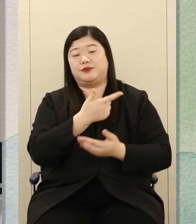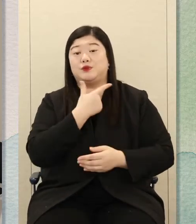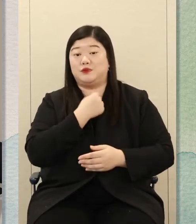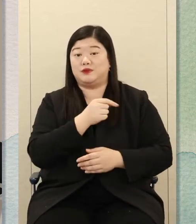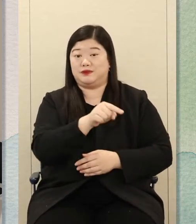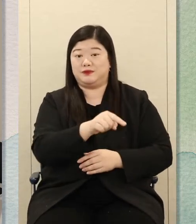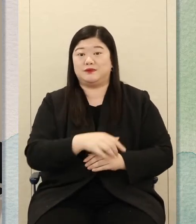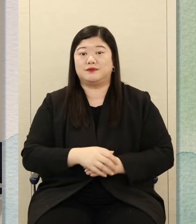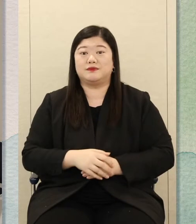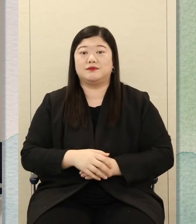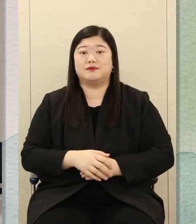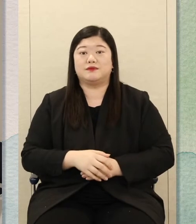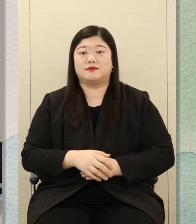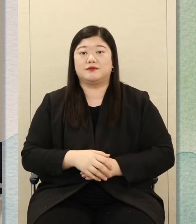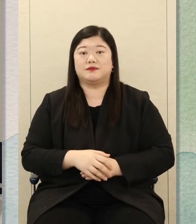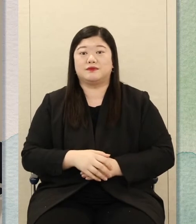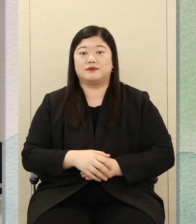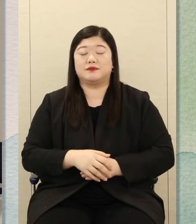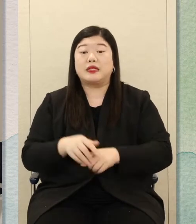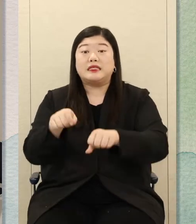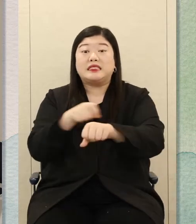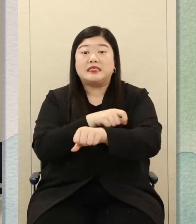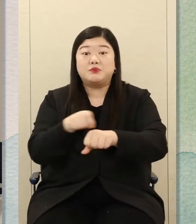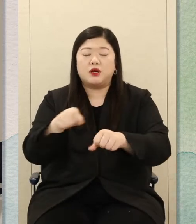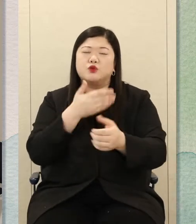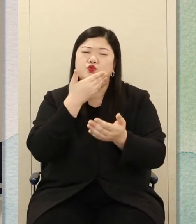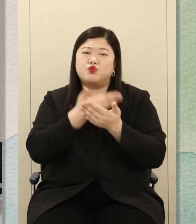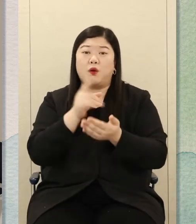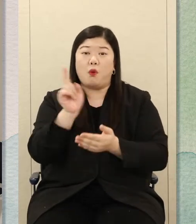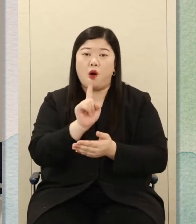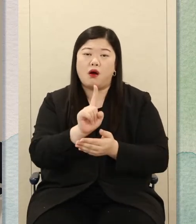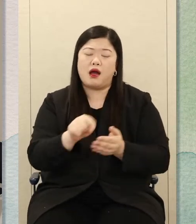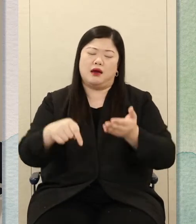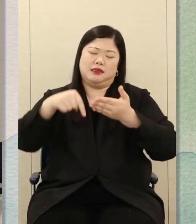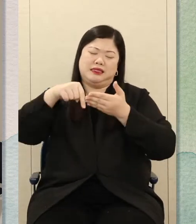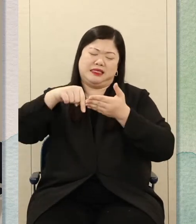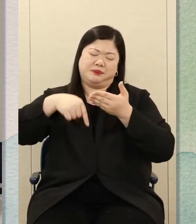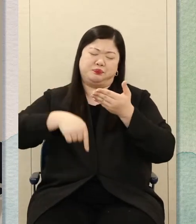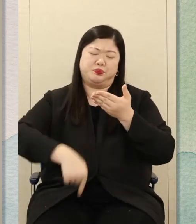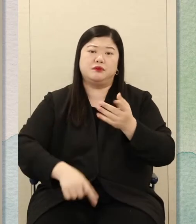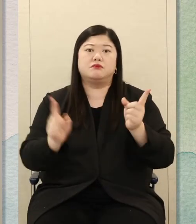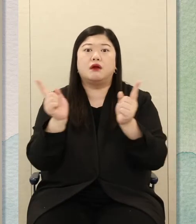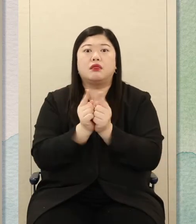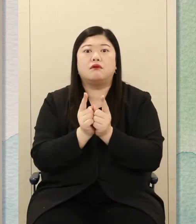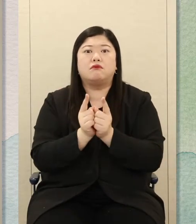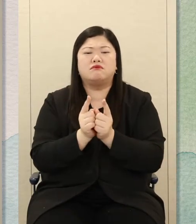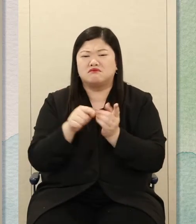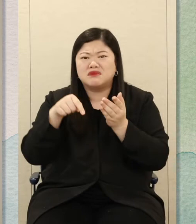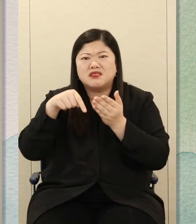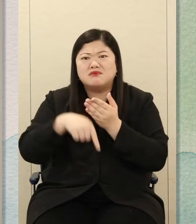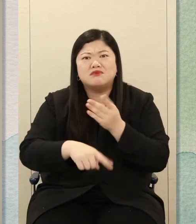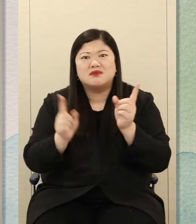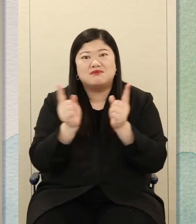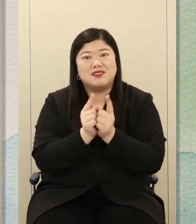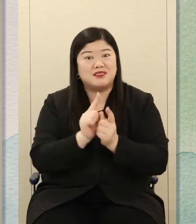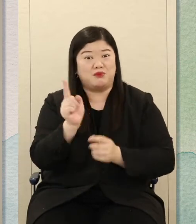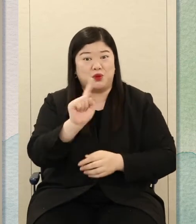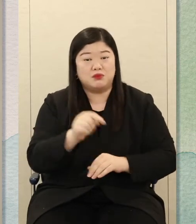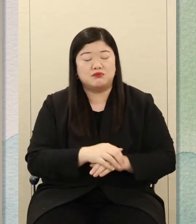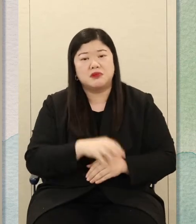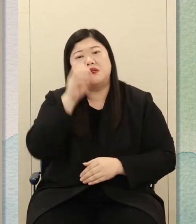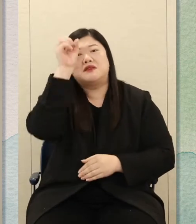특징이에요. 특히 포인트는 깊은 만남에 있습니다. 깊은 만남. 그러니까